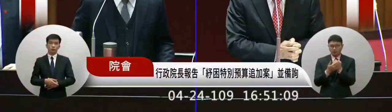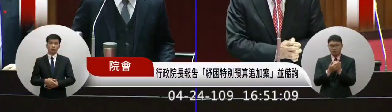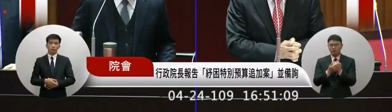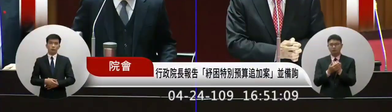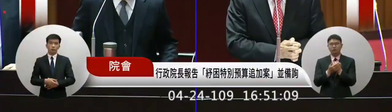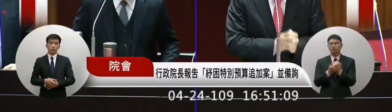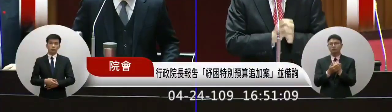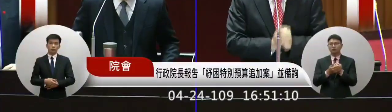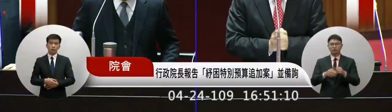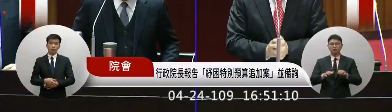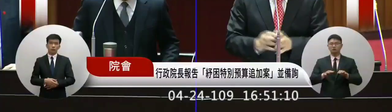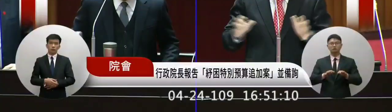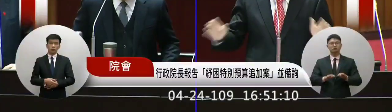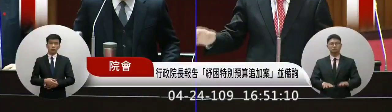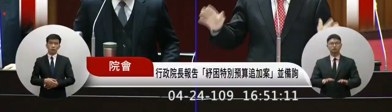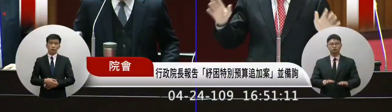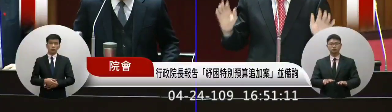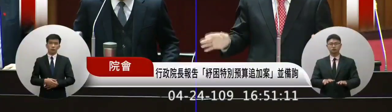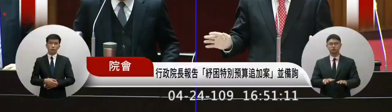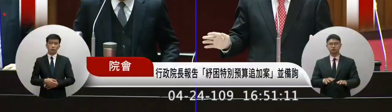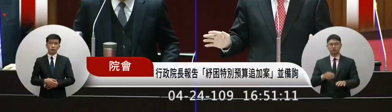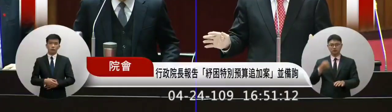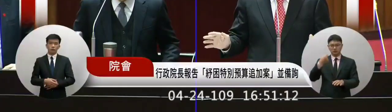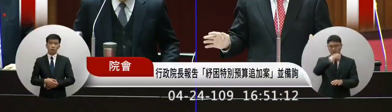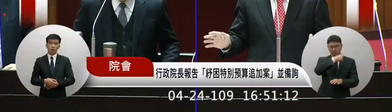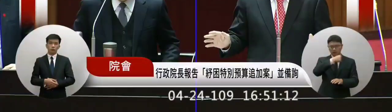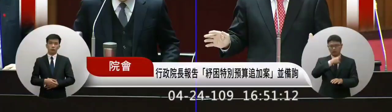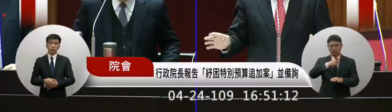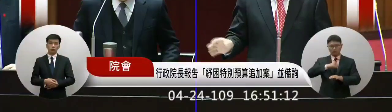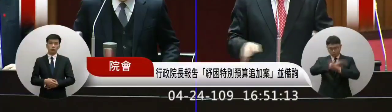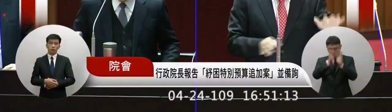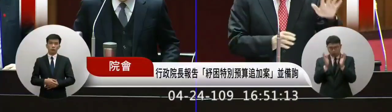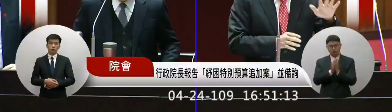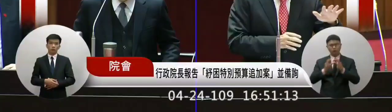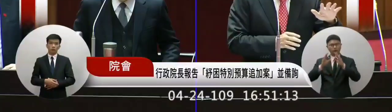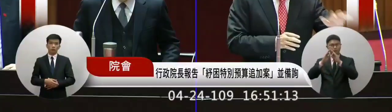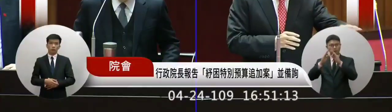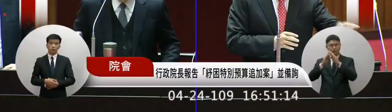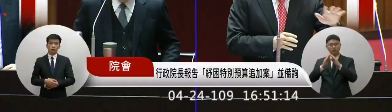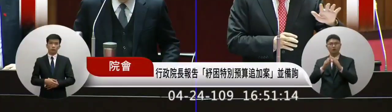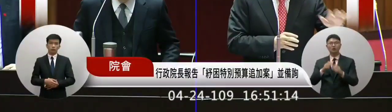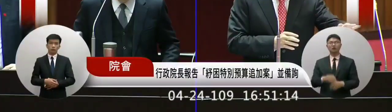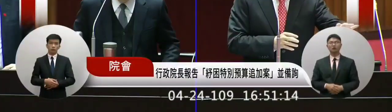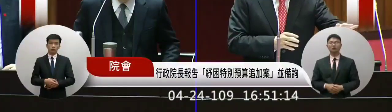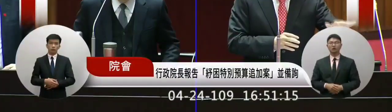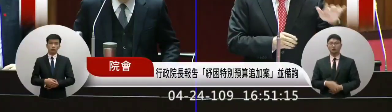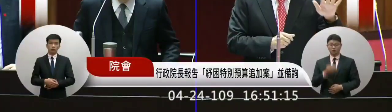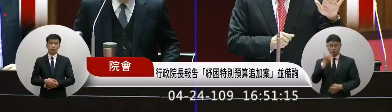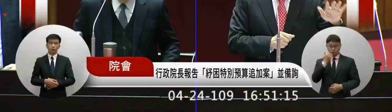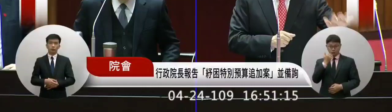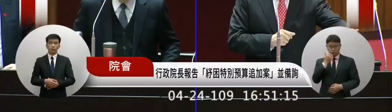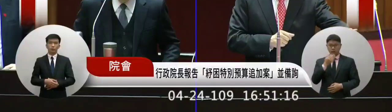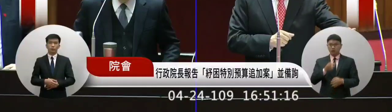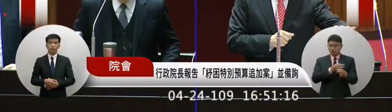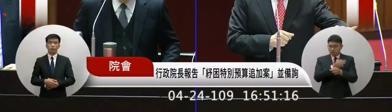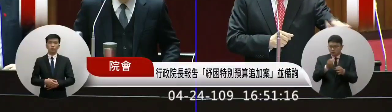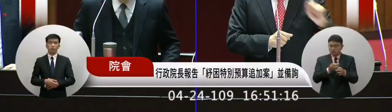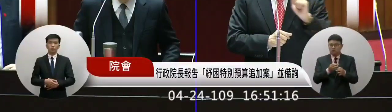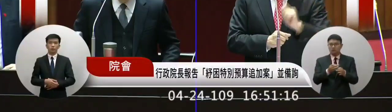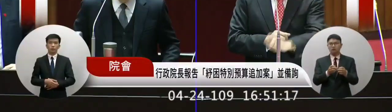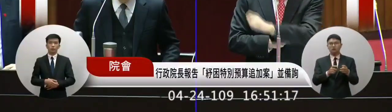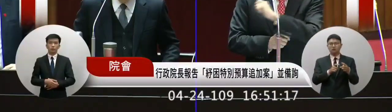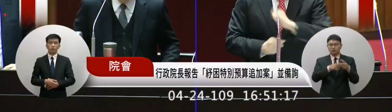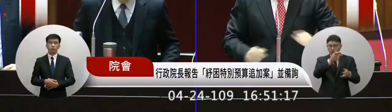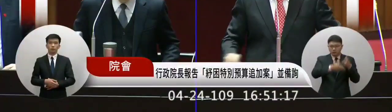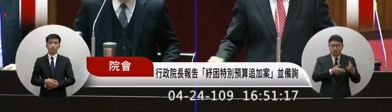们现在所有国内的银行，因为当实体经济发生问题的时候，产业链发生问题的时